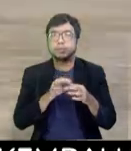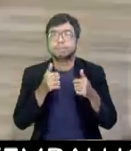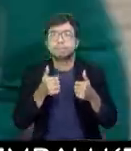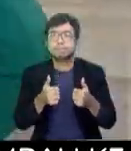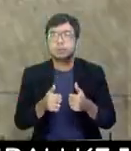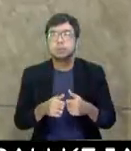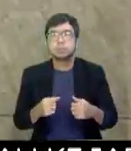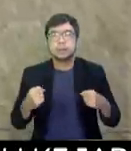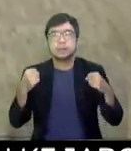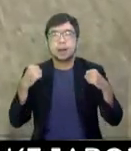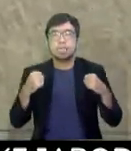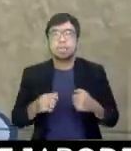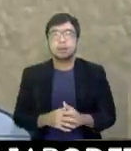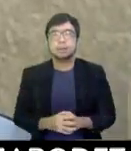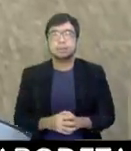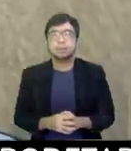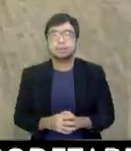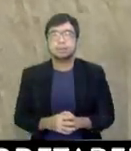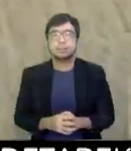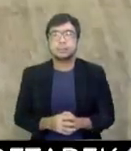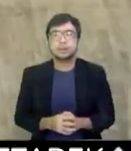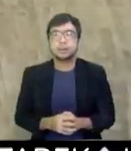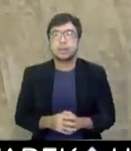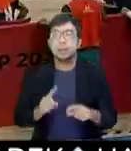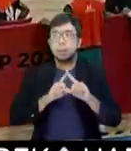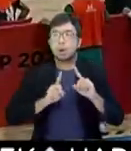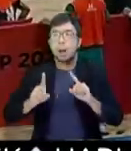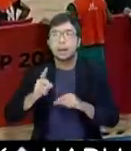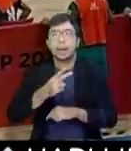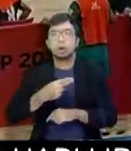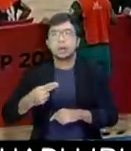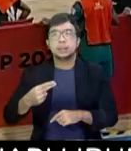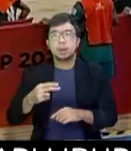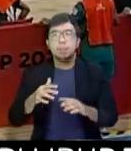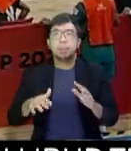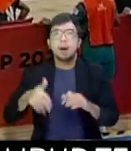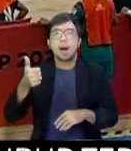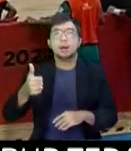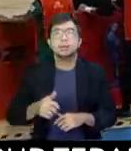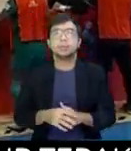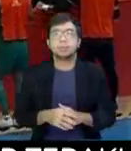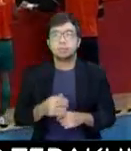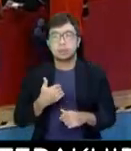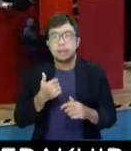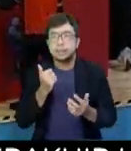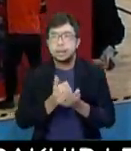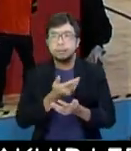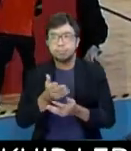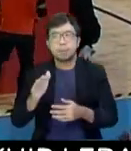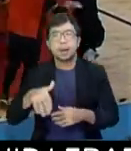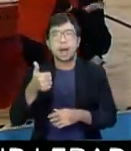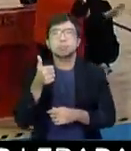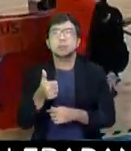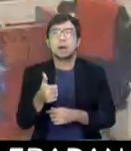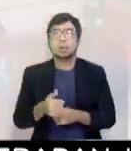Semangat, bawa nama harum Indonesia. Ya. Saya yakin kalian bisa menang. Ya,